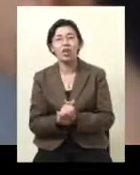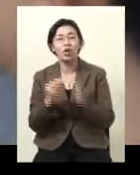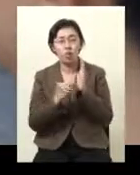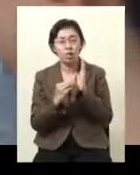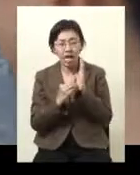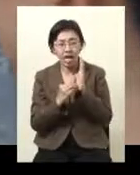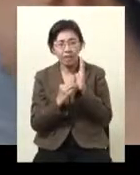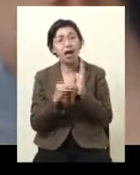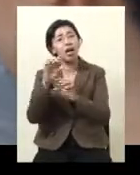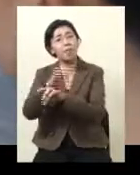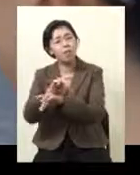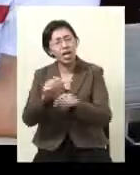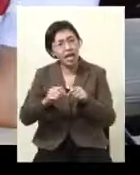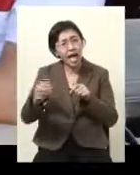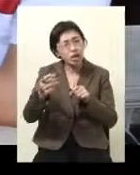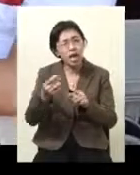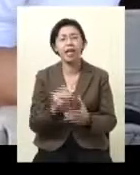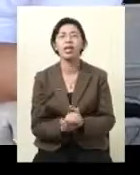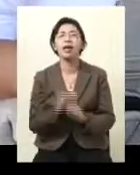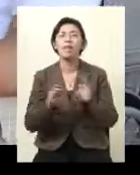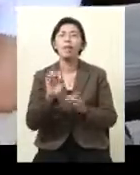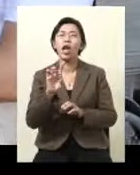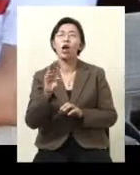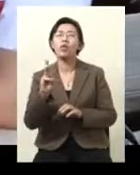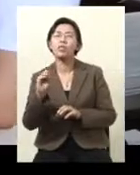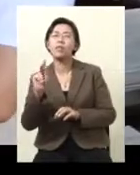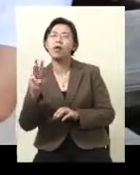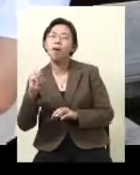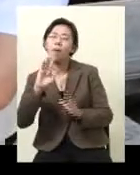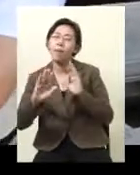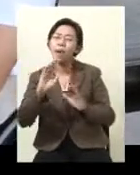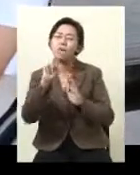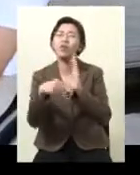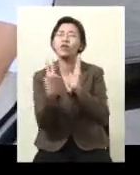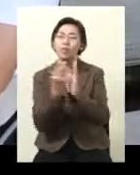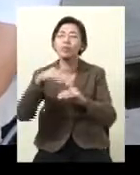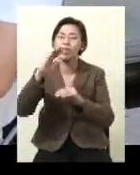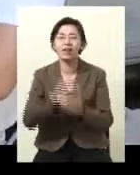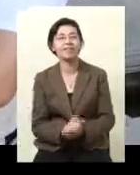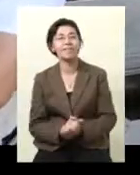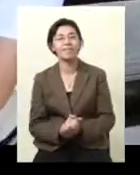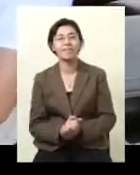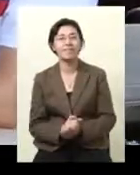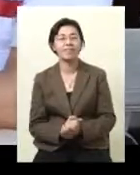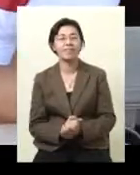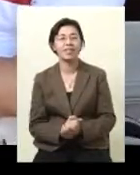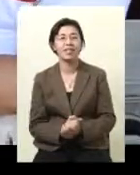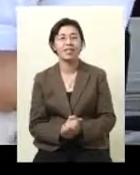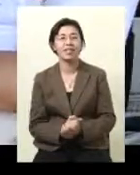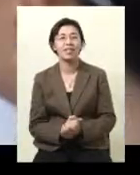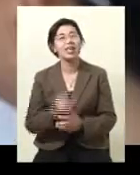แค่160ประมาณนะครับ110กิโลมันใกล้ๆสัก2ชั่วโมงกว่าๆนะครับแล้วเราก็มา